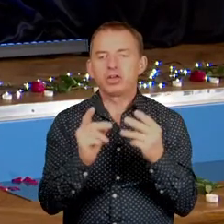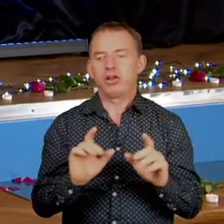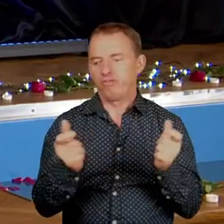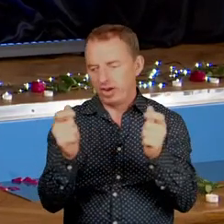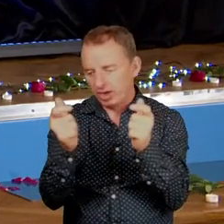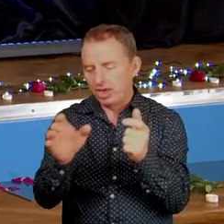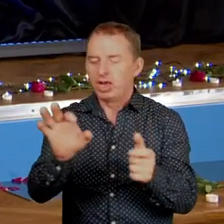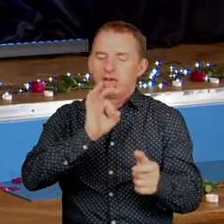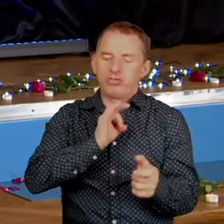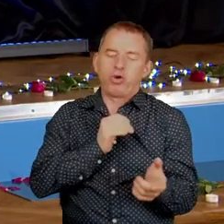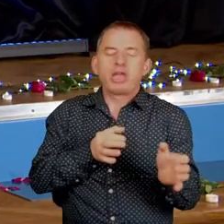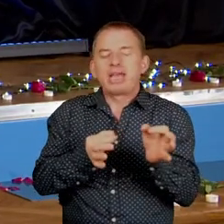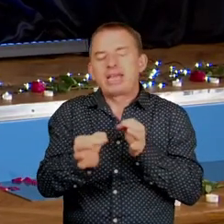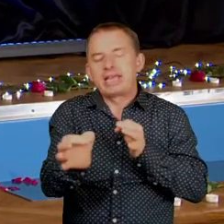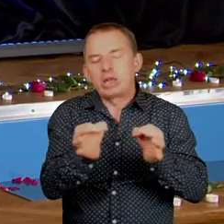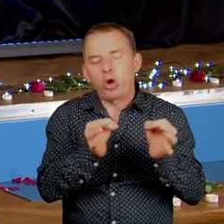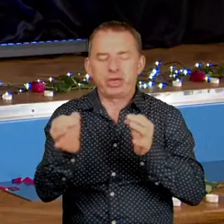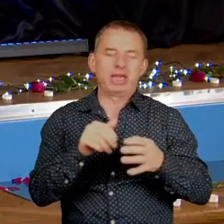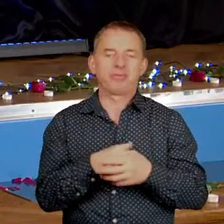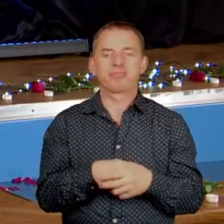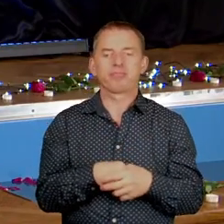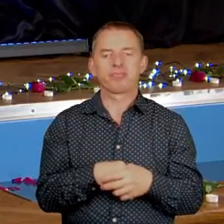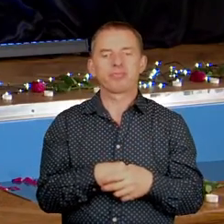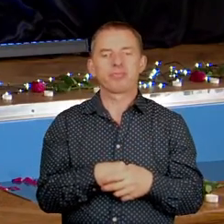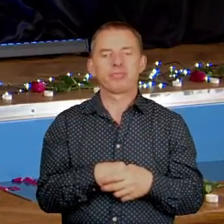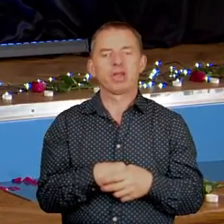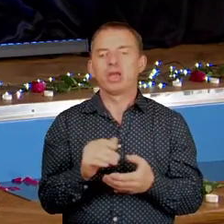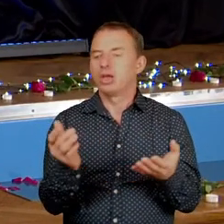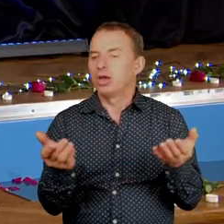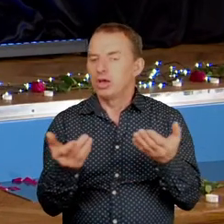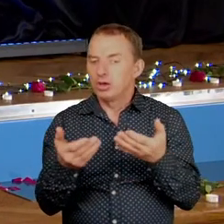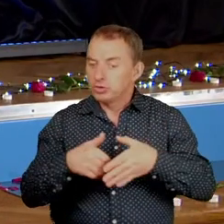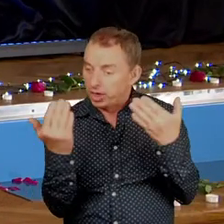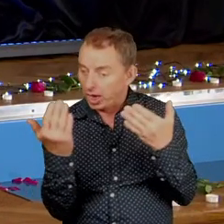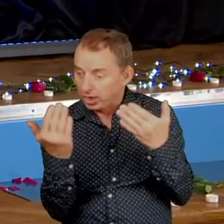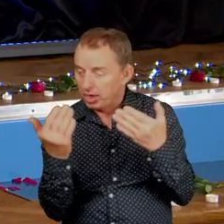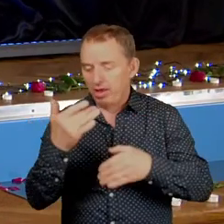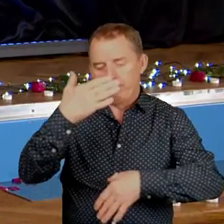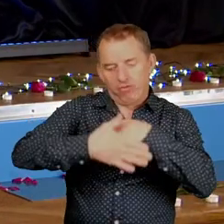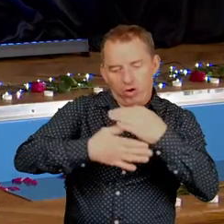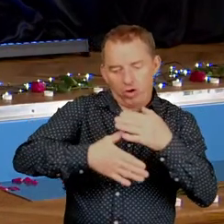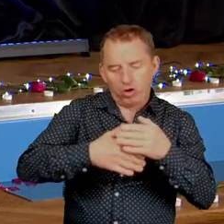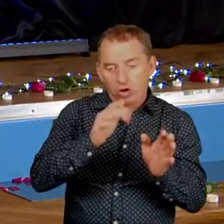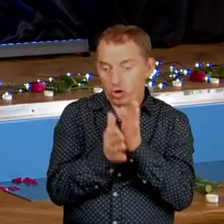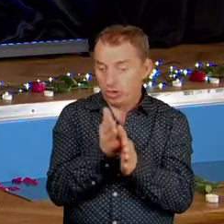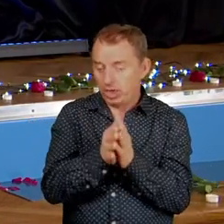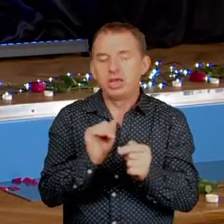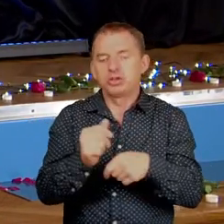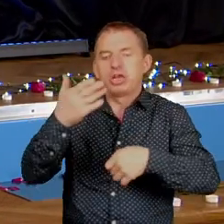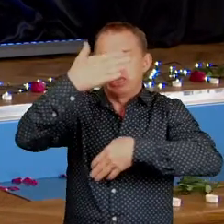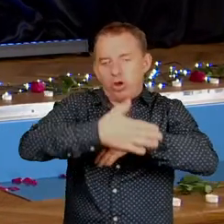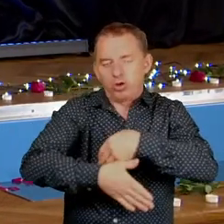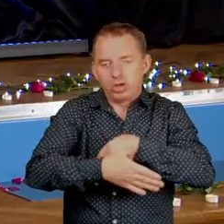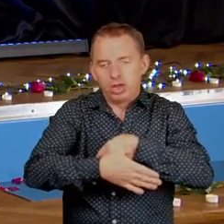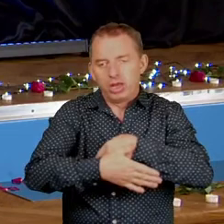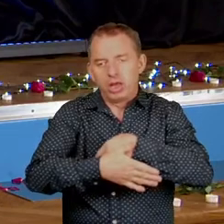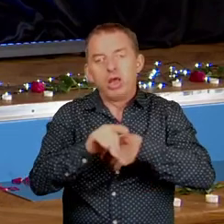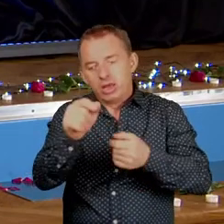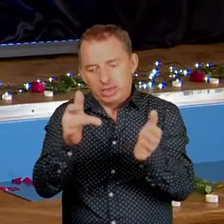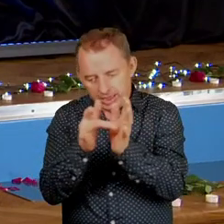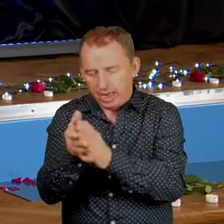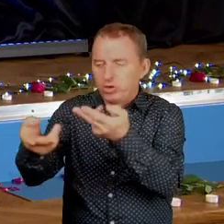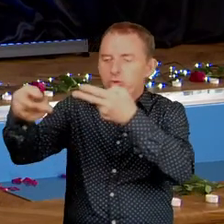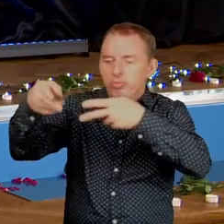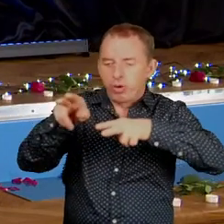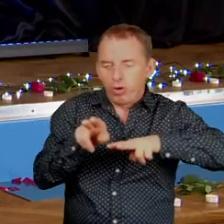swojej historii. The day when war will end. Dzień, kiedy wojny się skończą. And Jesus will come. I Pan Jezus powróci. So